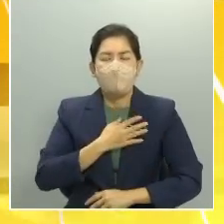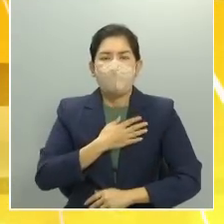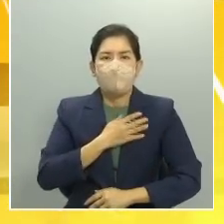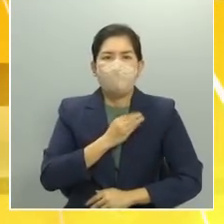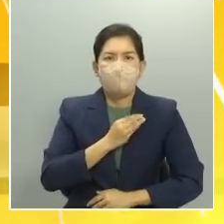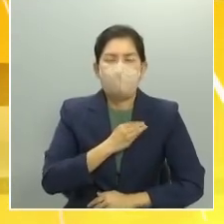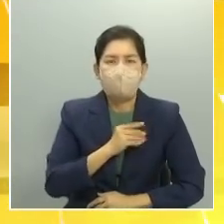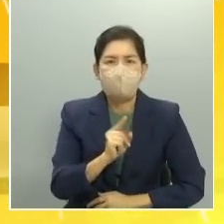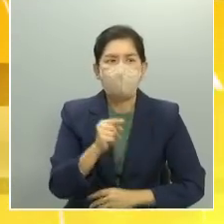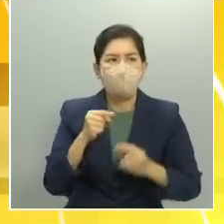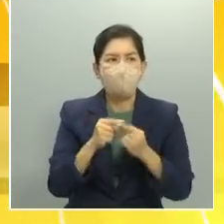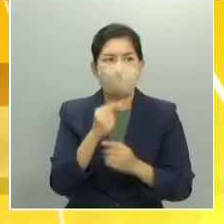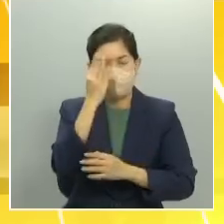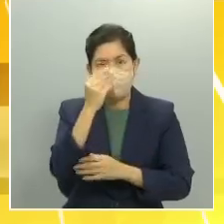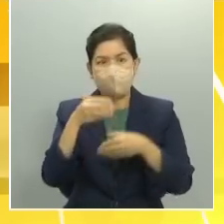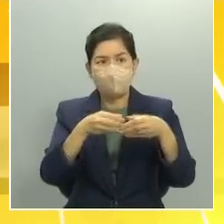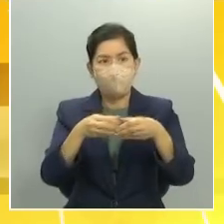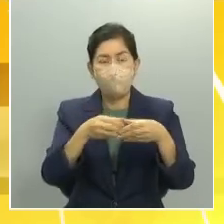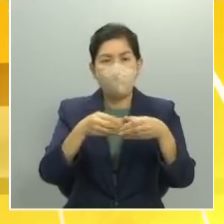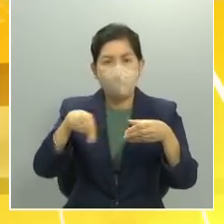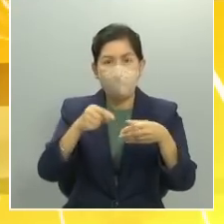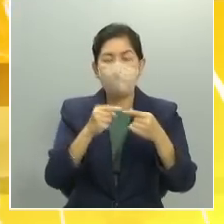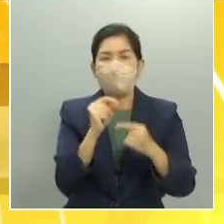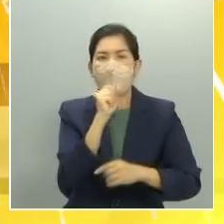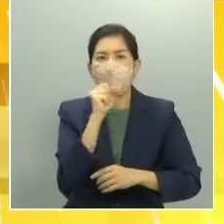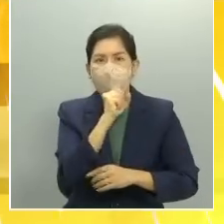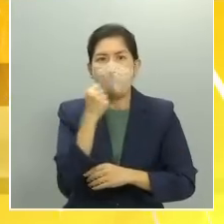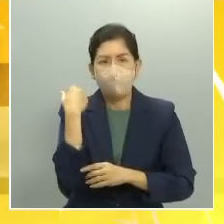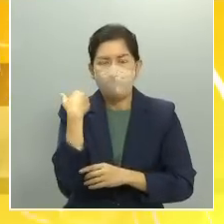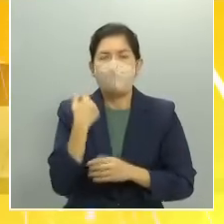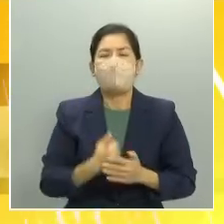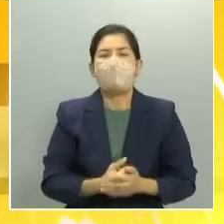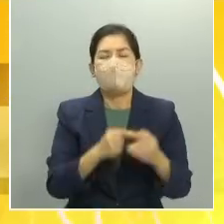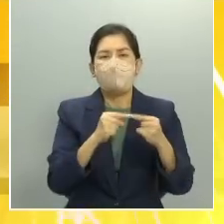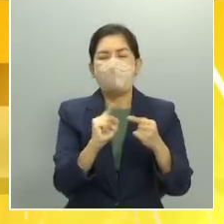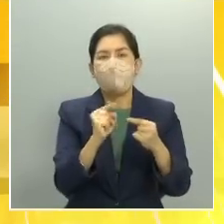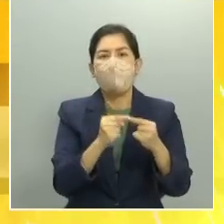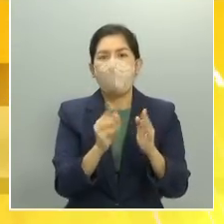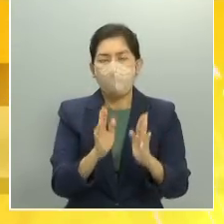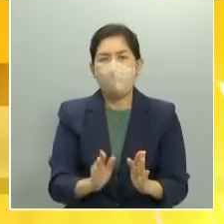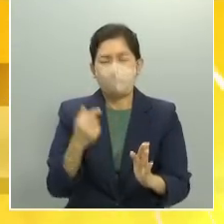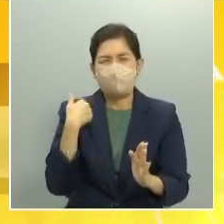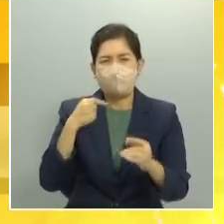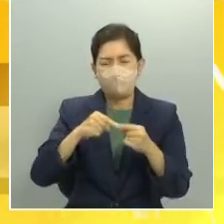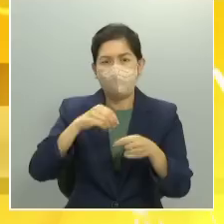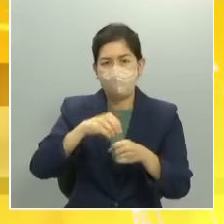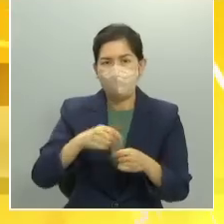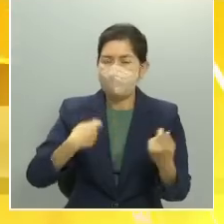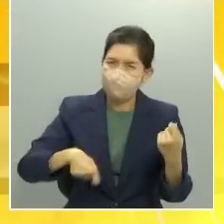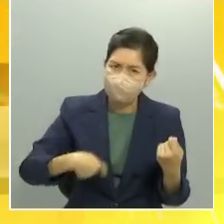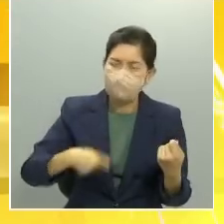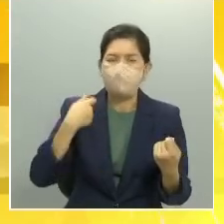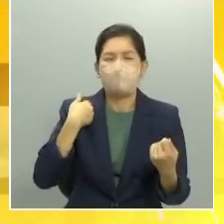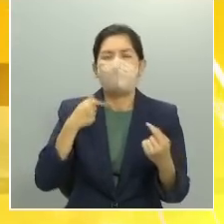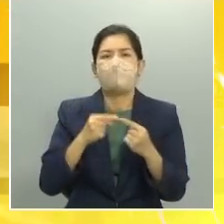ซเชียลมีคนเอารูปของวงไปโพสต์กันภาพนั้นก็มีตัวเองด้วยตัวเองรู้สึกเสียใจมากแถมยังมีกระแสในโลกออน